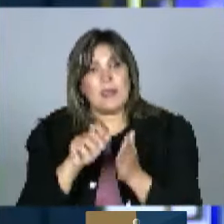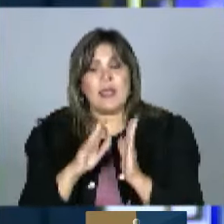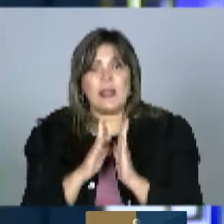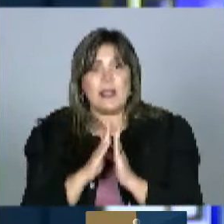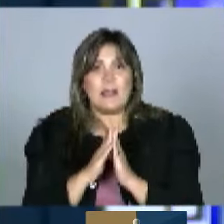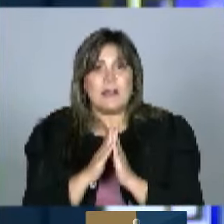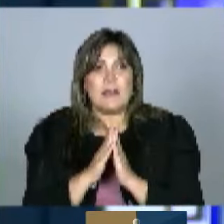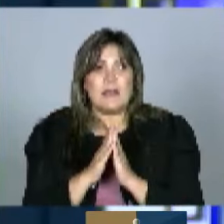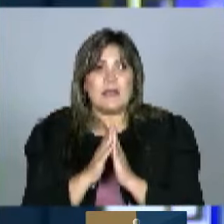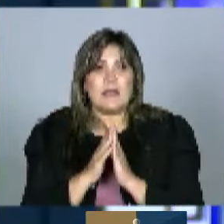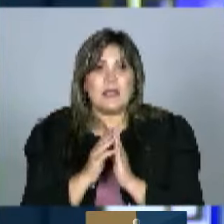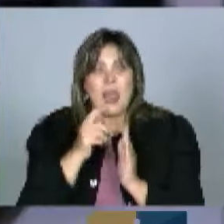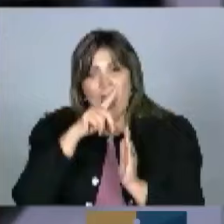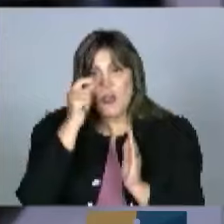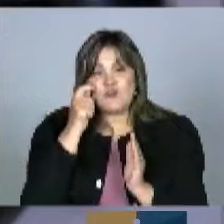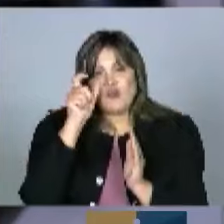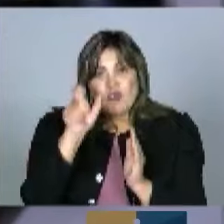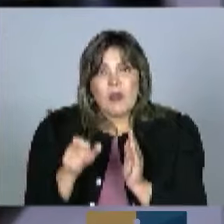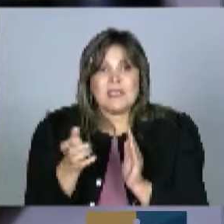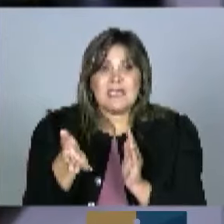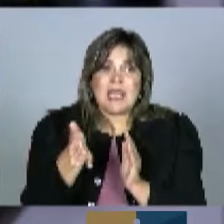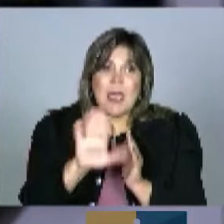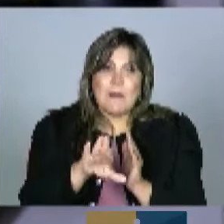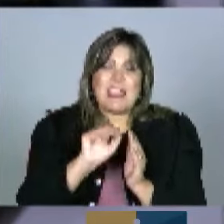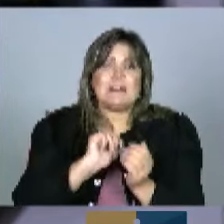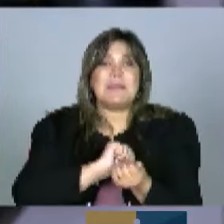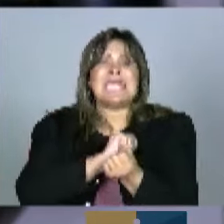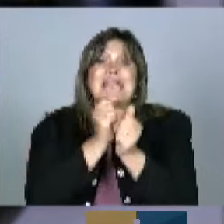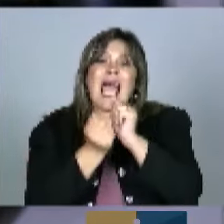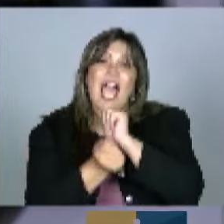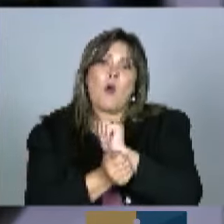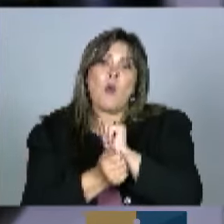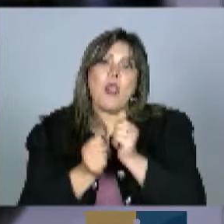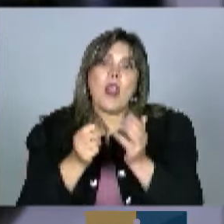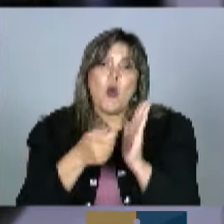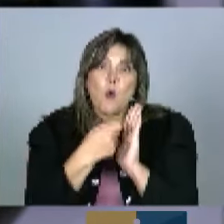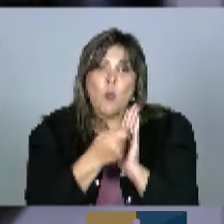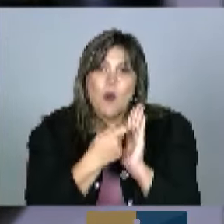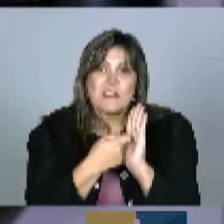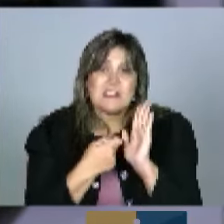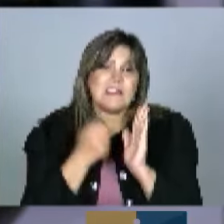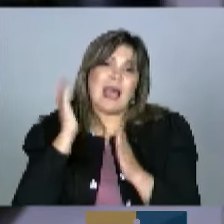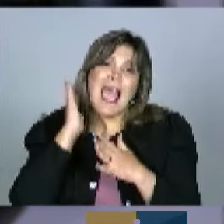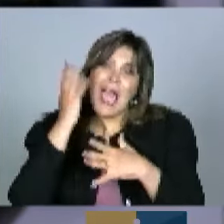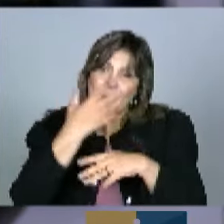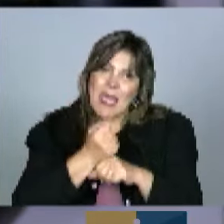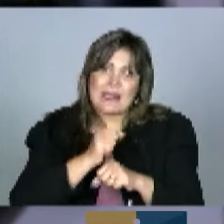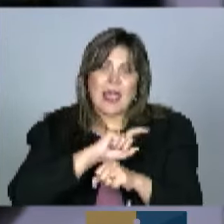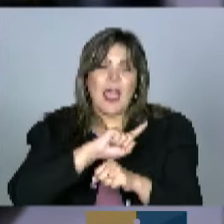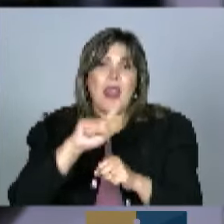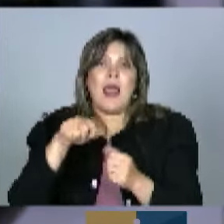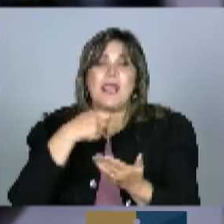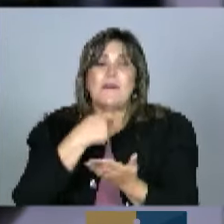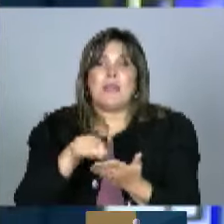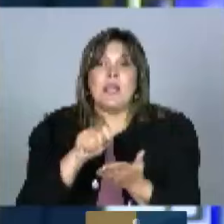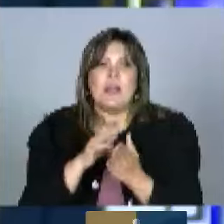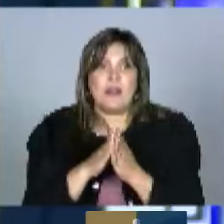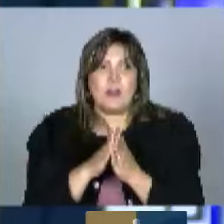وفاه الشخص اللي وقع على ايصال الاانه هنا تفقد الجانب الجناي الدين والدين الوارثه ملزمين به